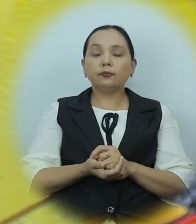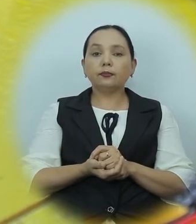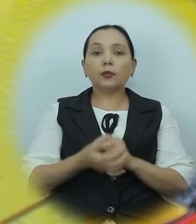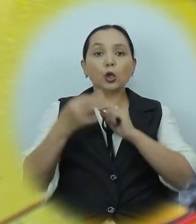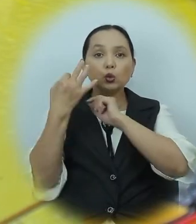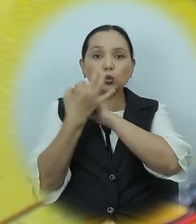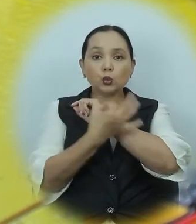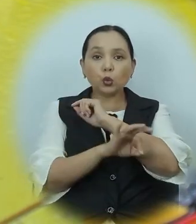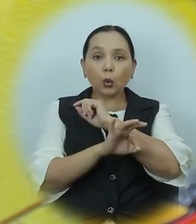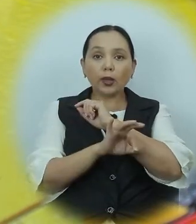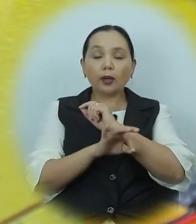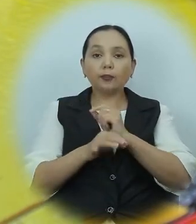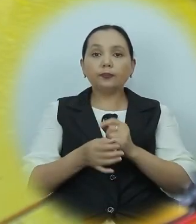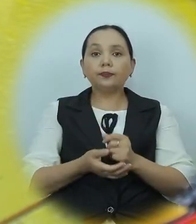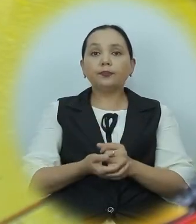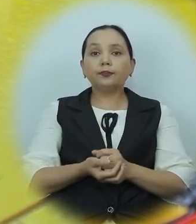So'ngra